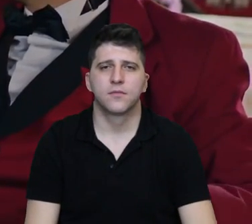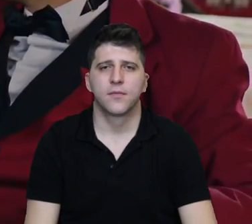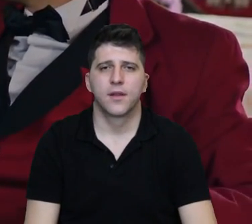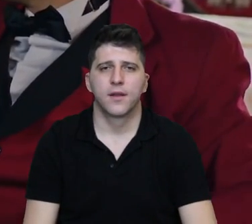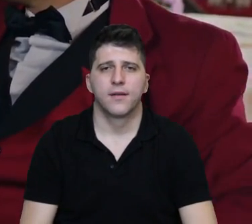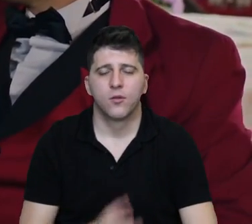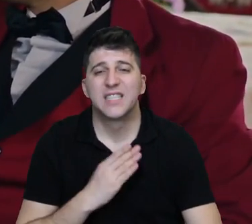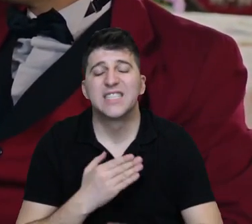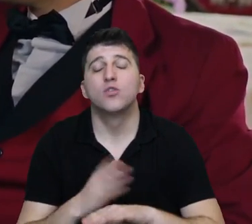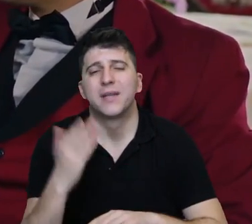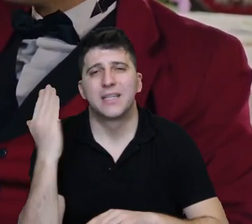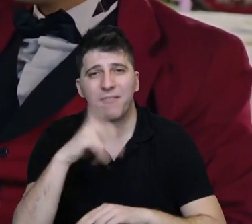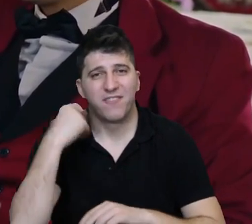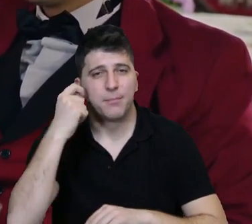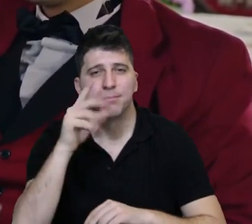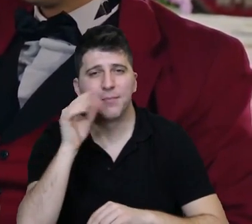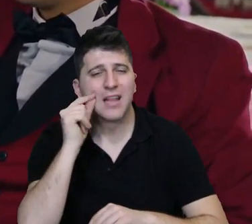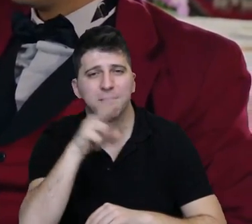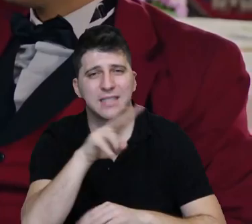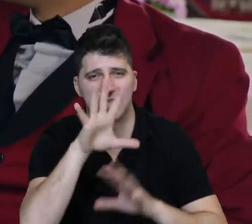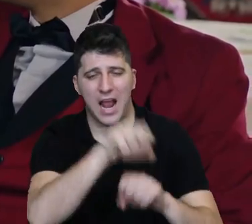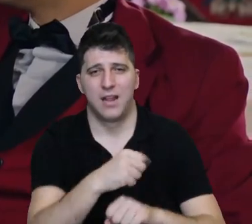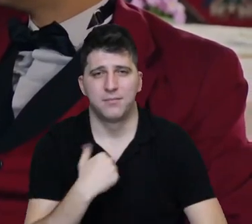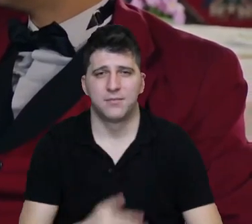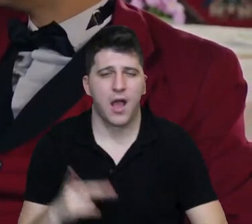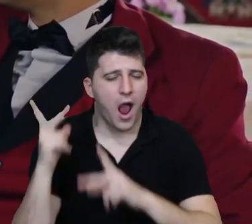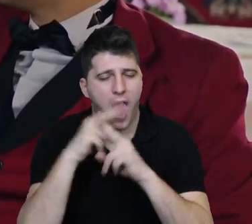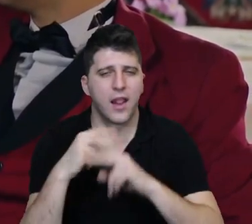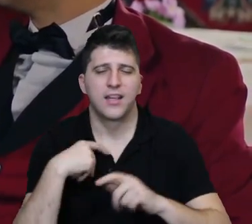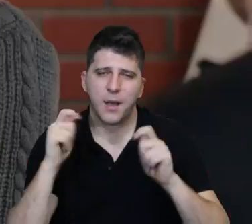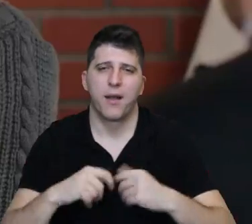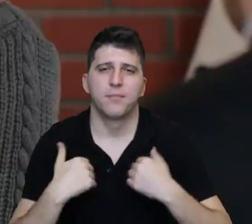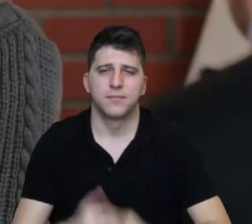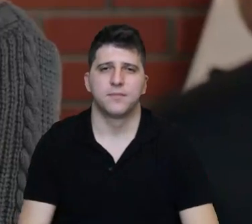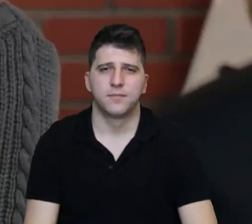hadi geç olmadan gidelim ki filmcileri yakalayalım. Hayallerimize kavuşalım.